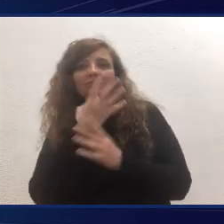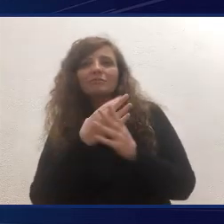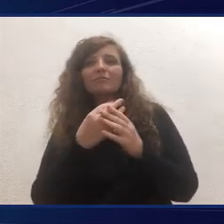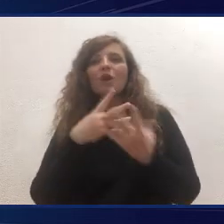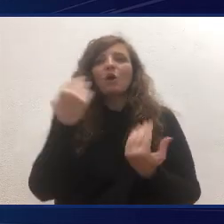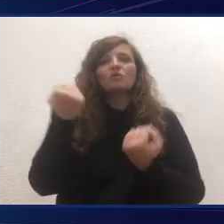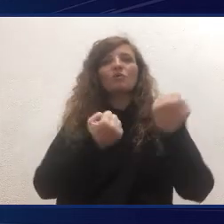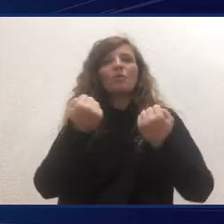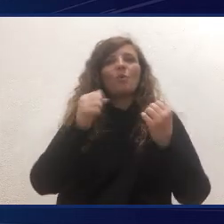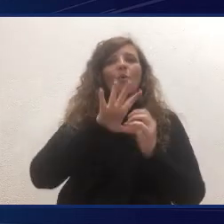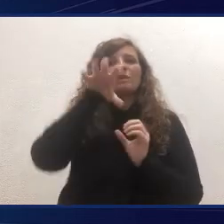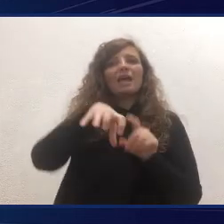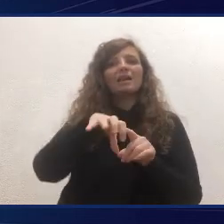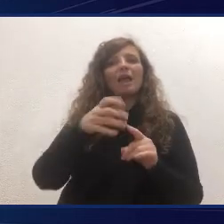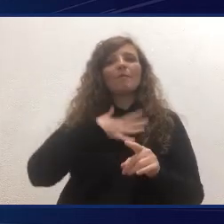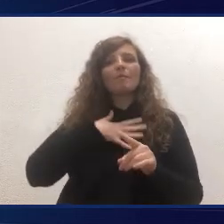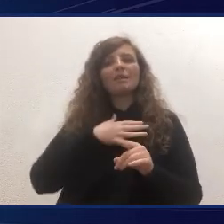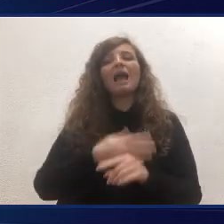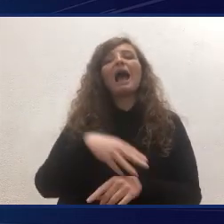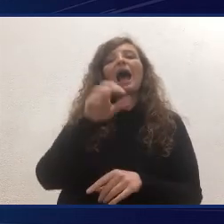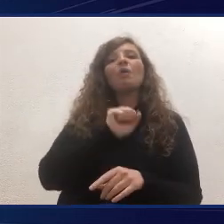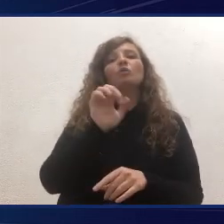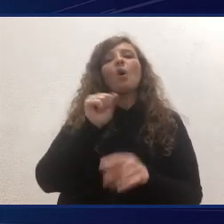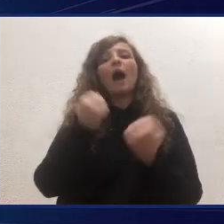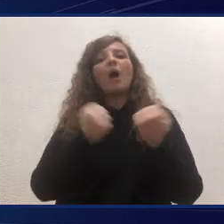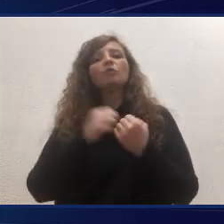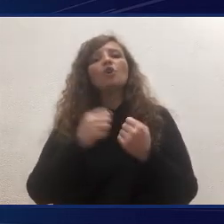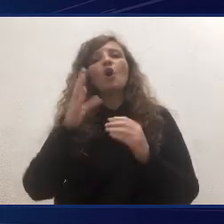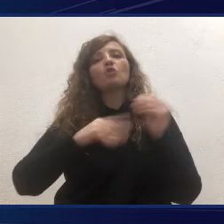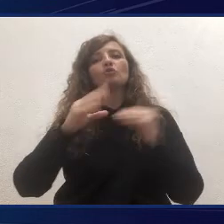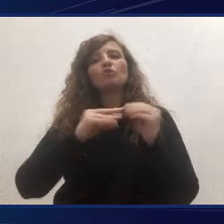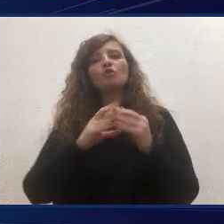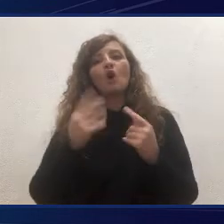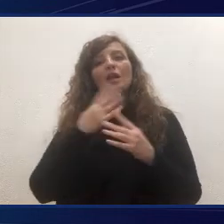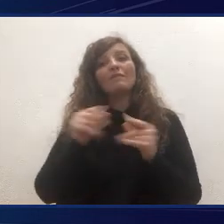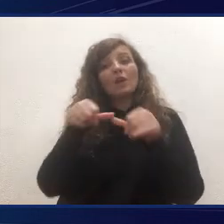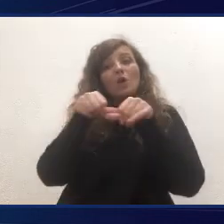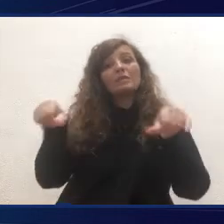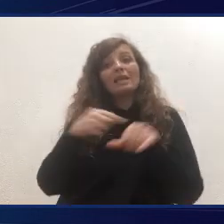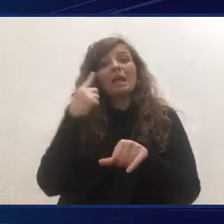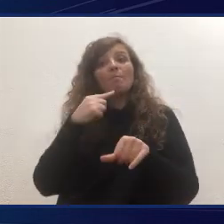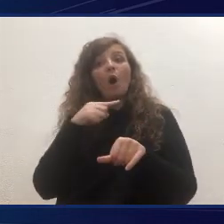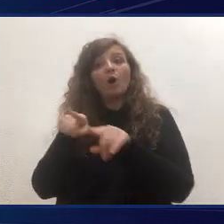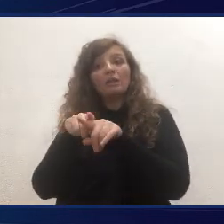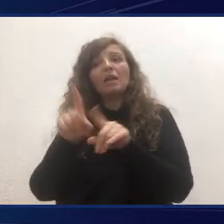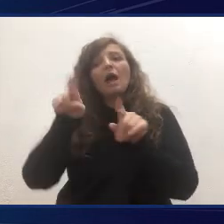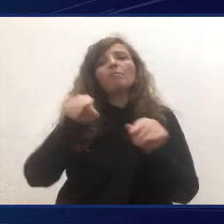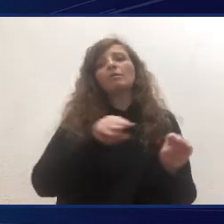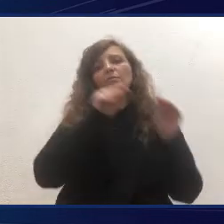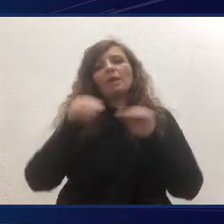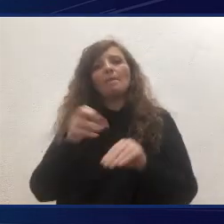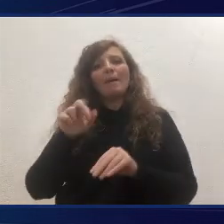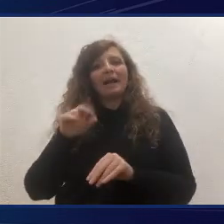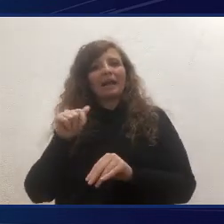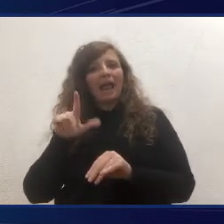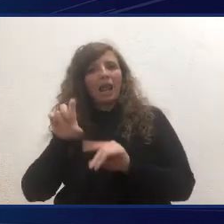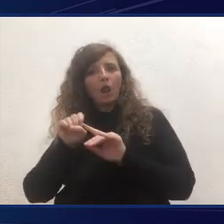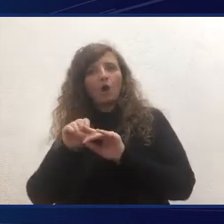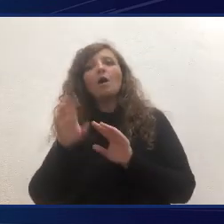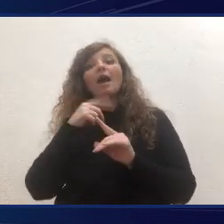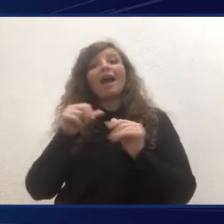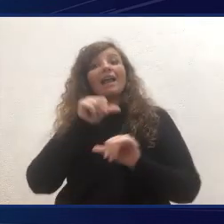scuderia di proprietà che chiamerò Auto Avio Costruzioni, con sede a Modena, che trasferisco successivamente